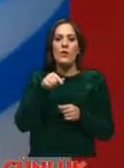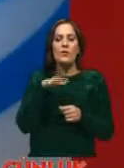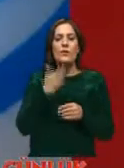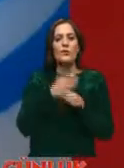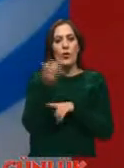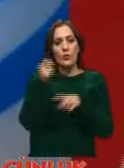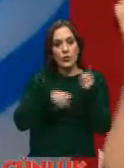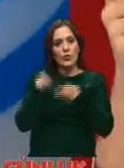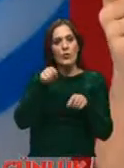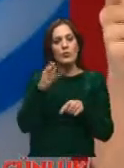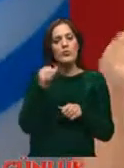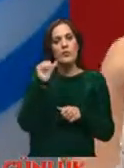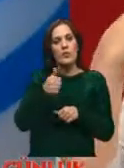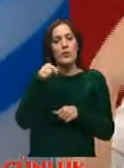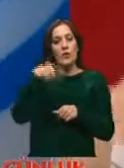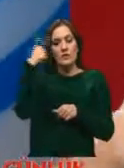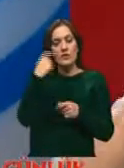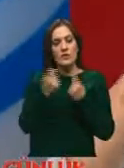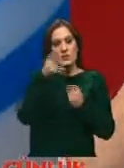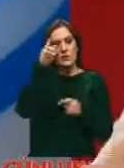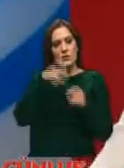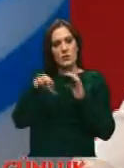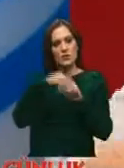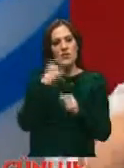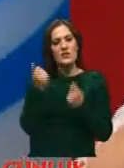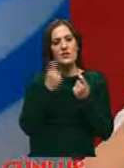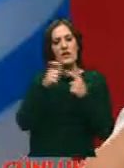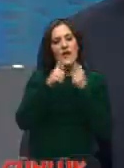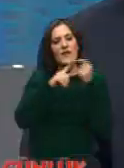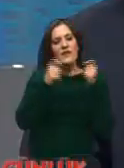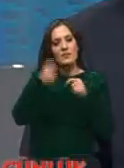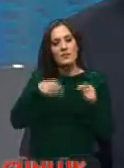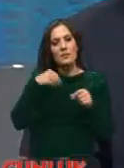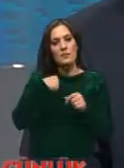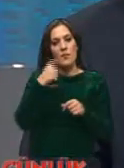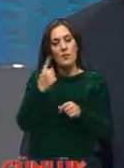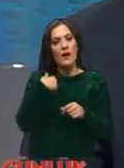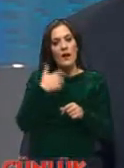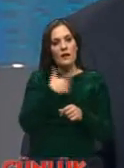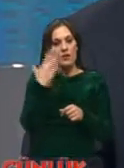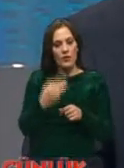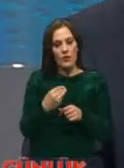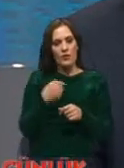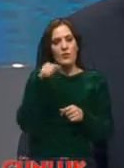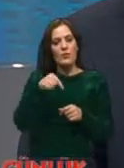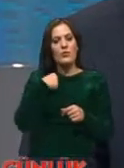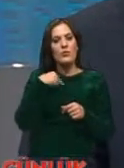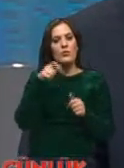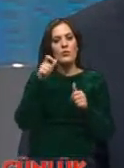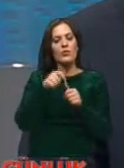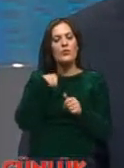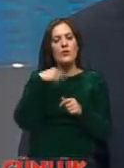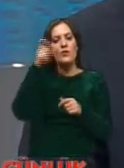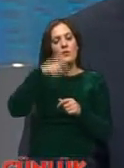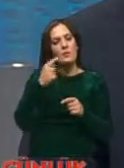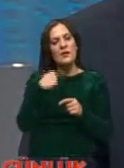Doğru yönlendirmek orada çok önemli. İşte o yüzden işin psikoloji boyutu, işin etik boyutu. Aman aman ben bir anne olarak korumacı